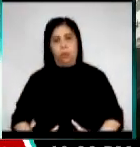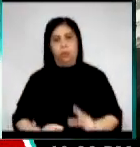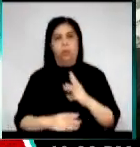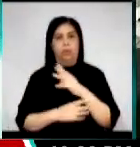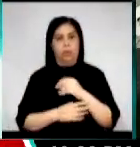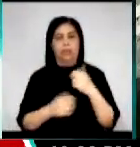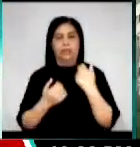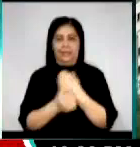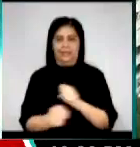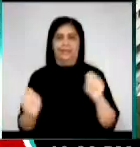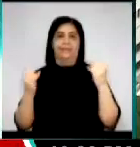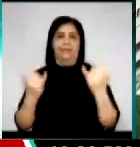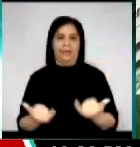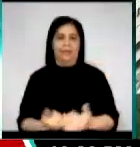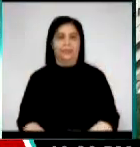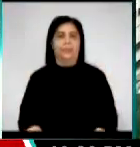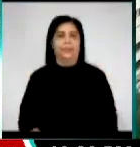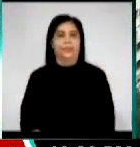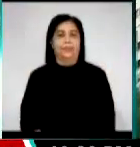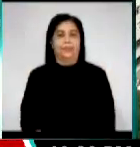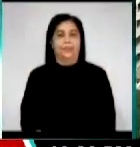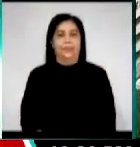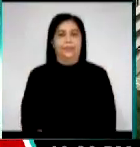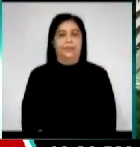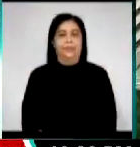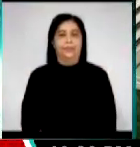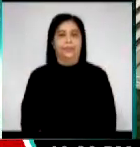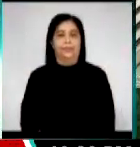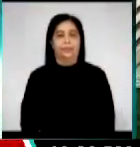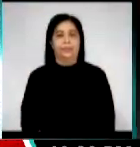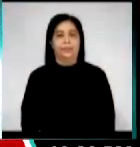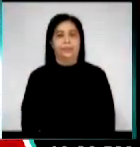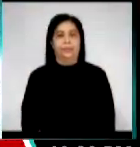na. JP Soriano, GMA News.